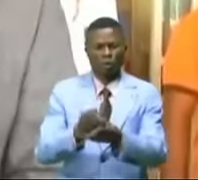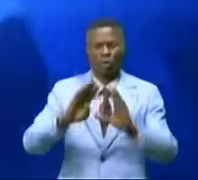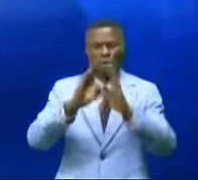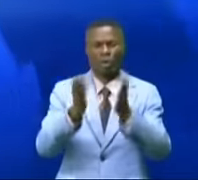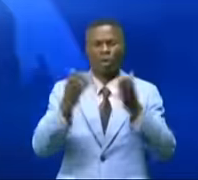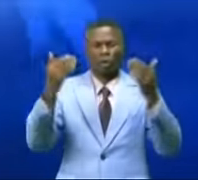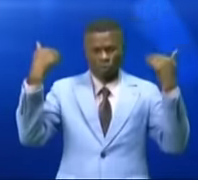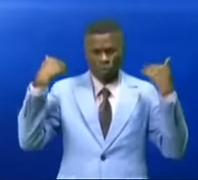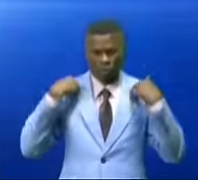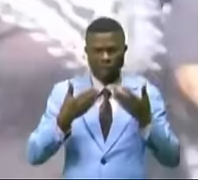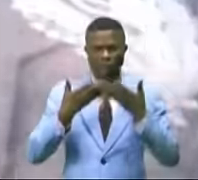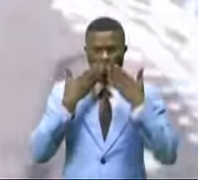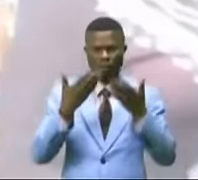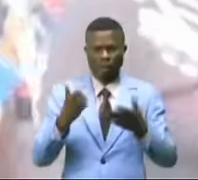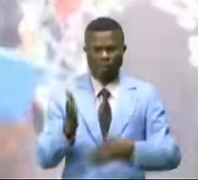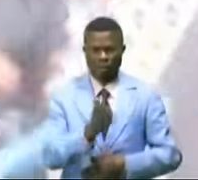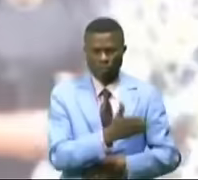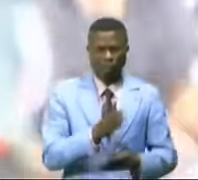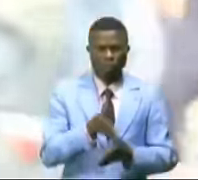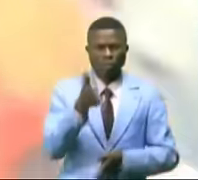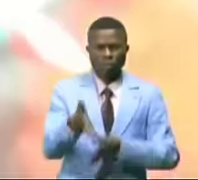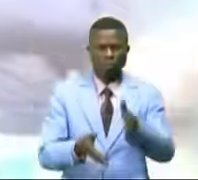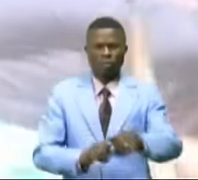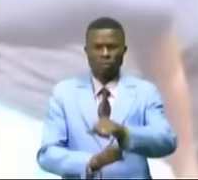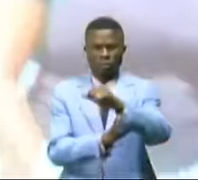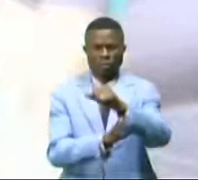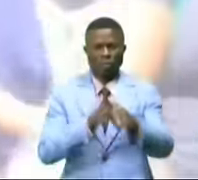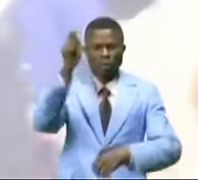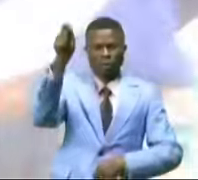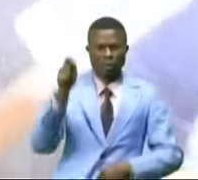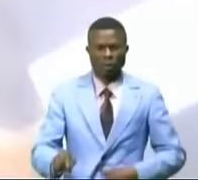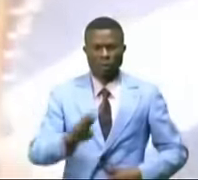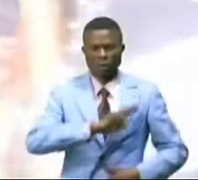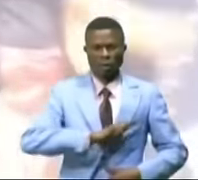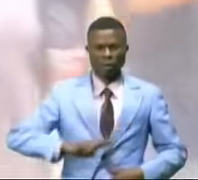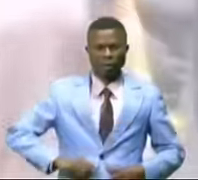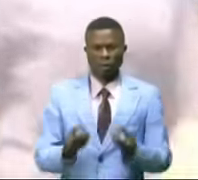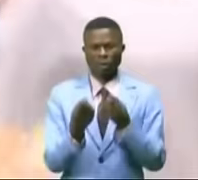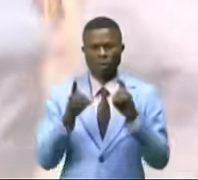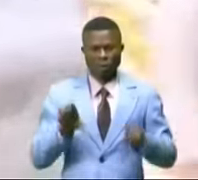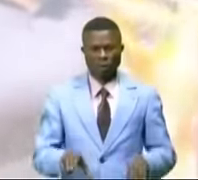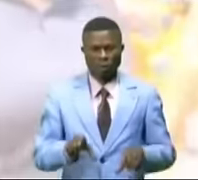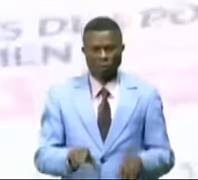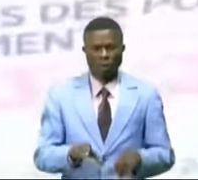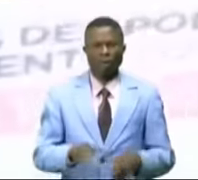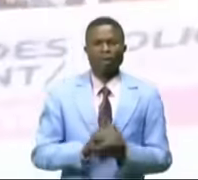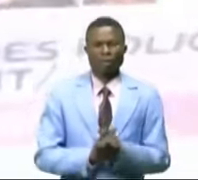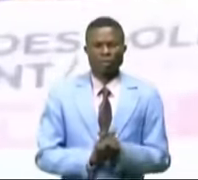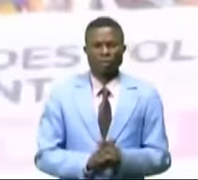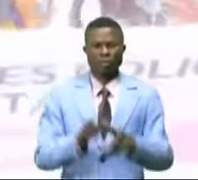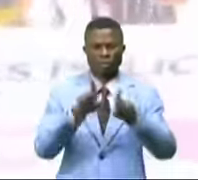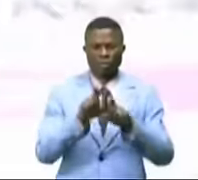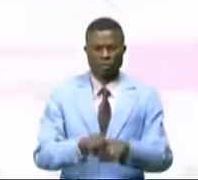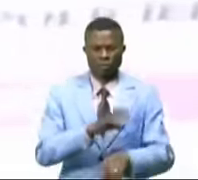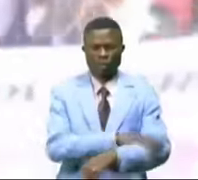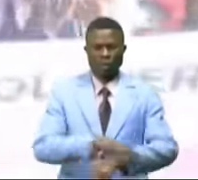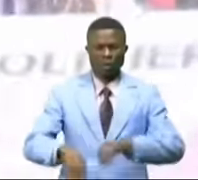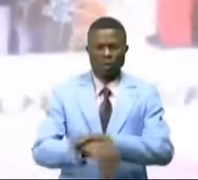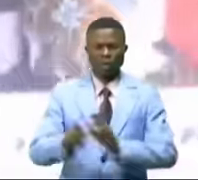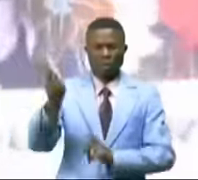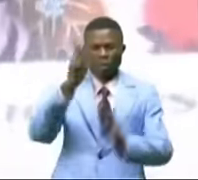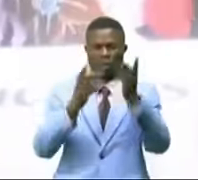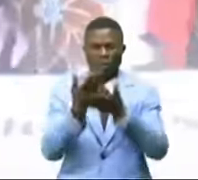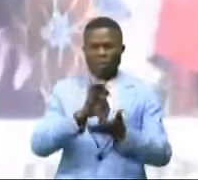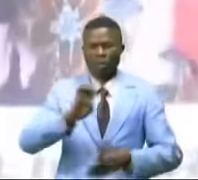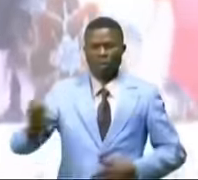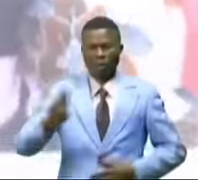droit. C'est une marche de soutien aux forces armées de la République démocratique du Congo, FARDC, et de compassion pour la population de l'Est